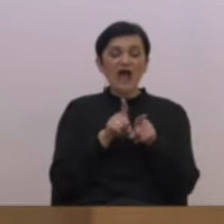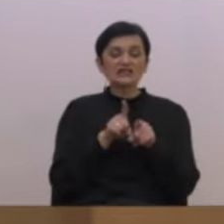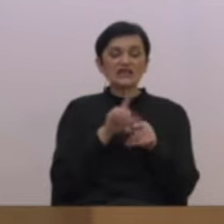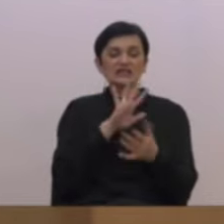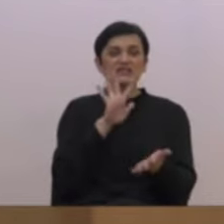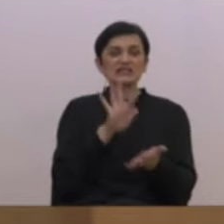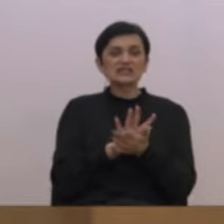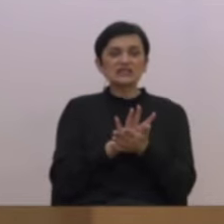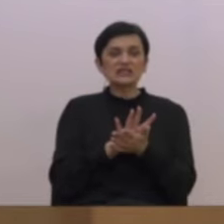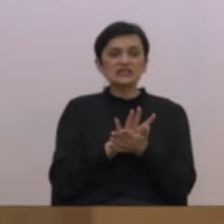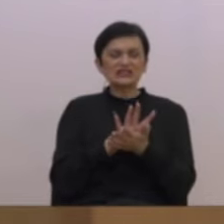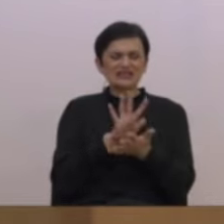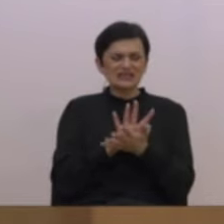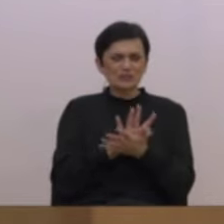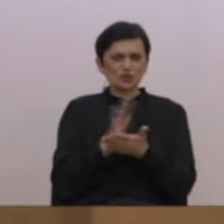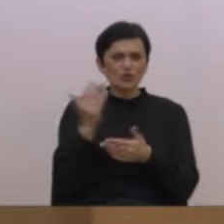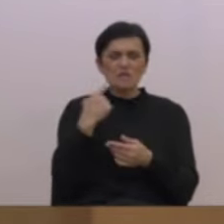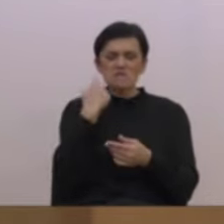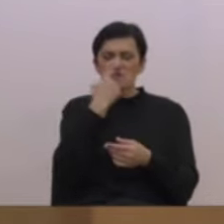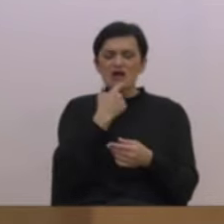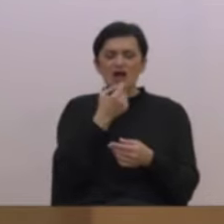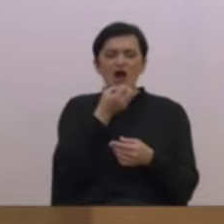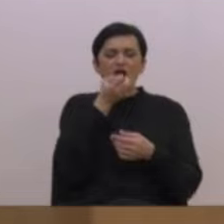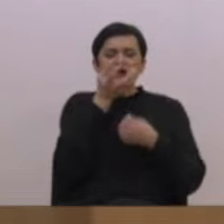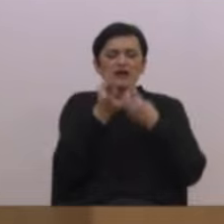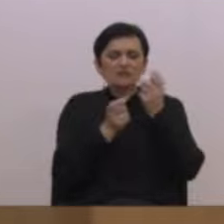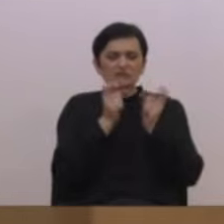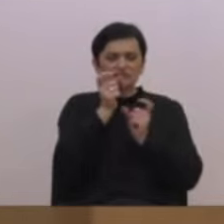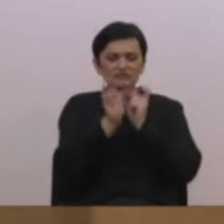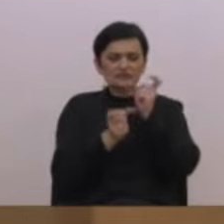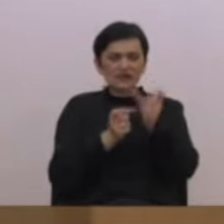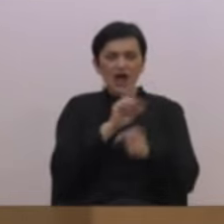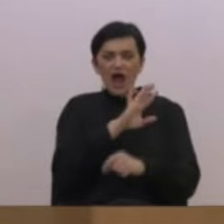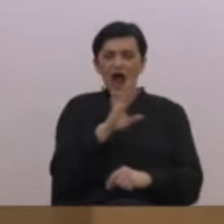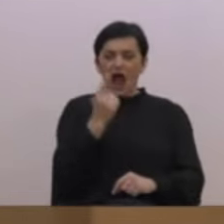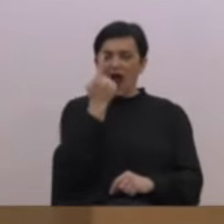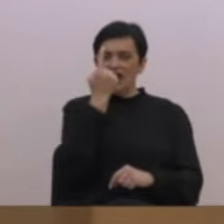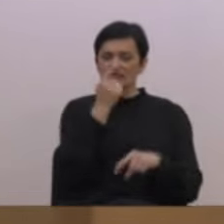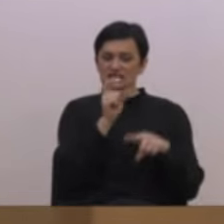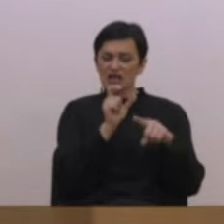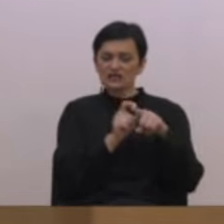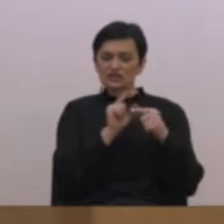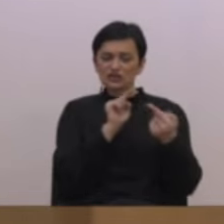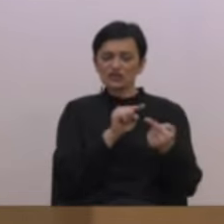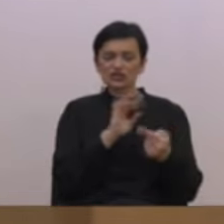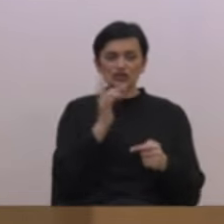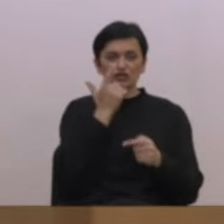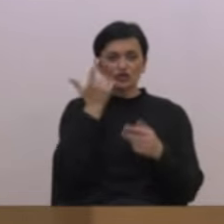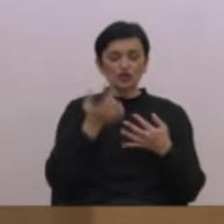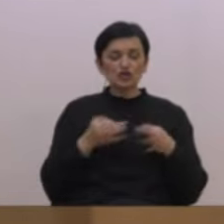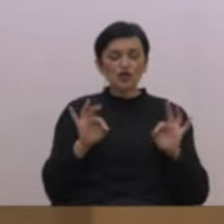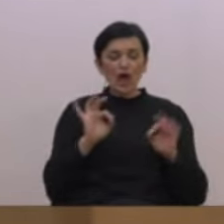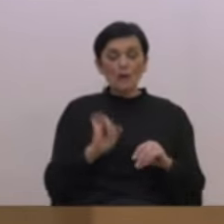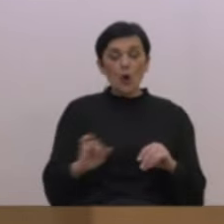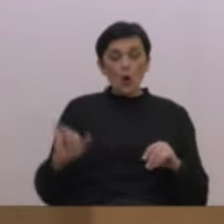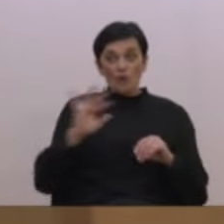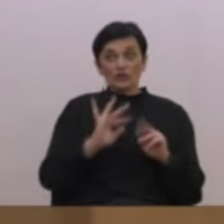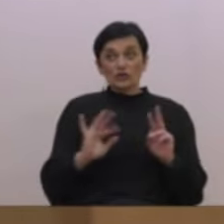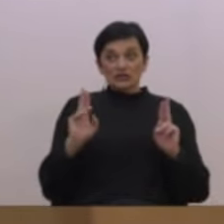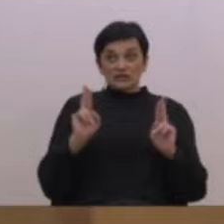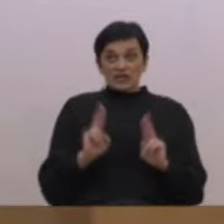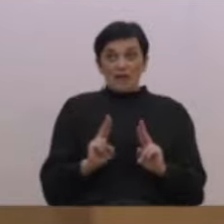თქვენი პირიდან, როცა არც ერთი სიტყვა არ ეწინააღმდეგება არანაირ დემოკრატიულ ევროპულ